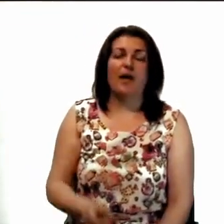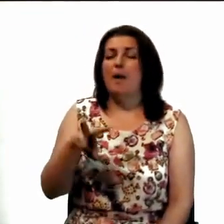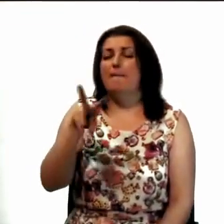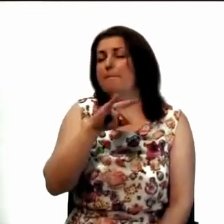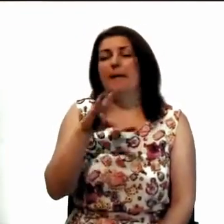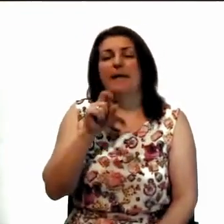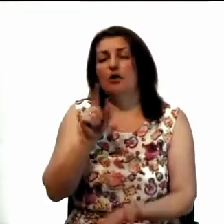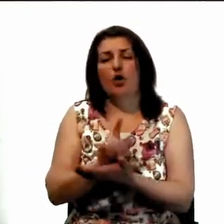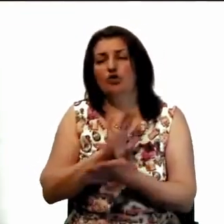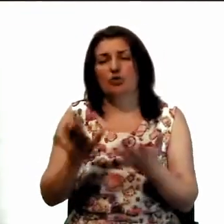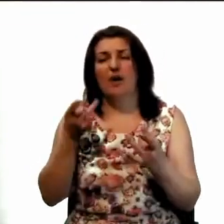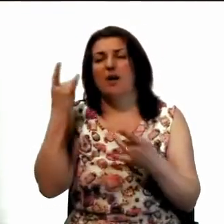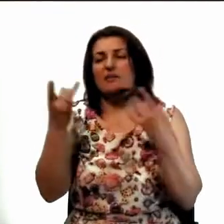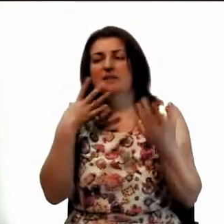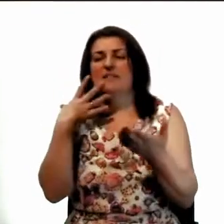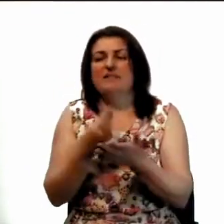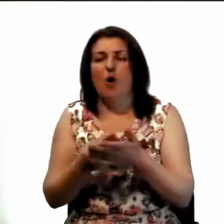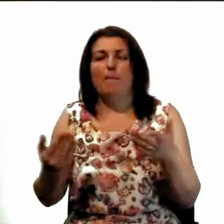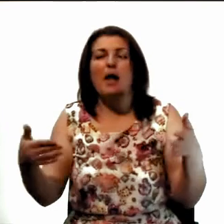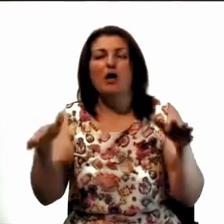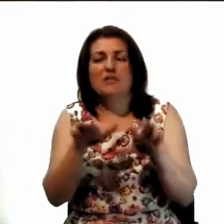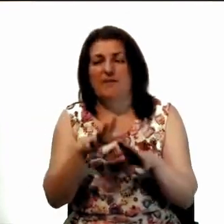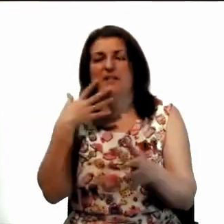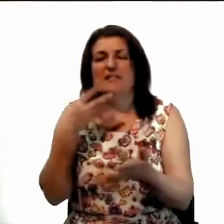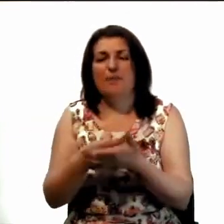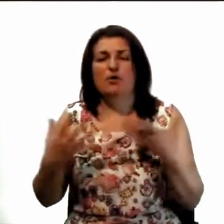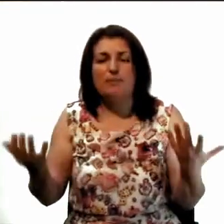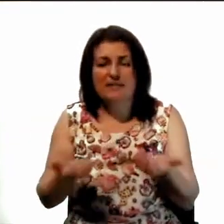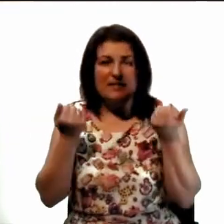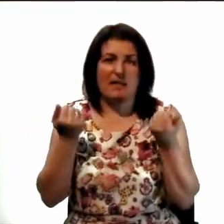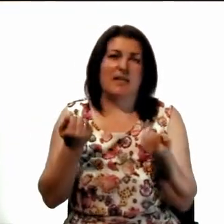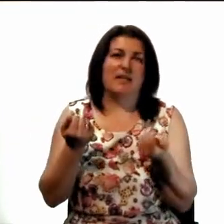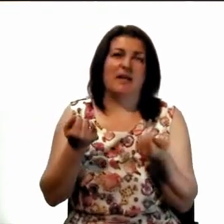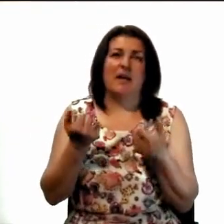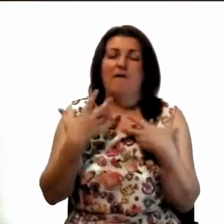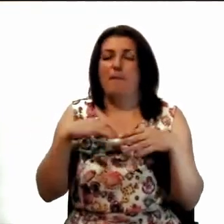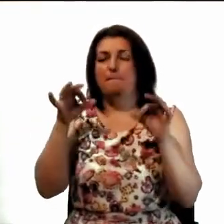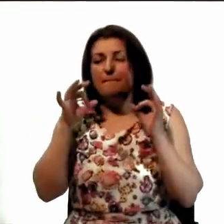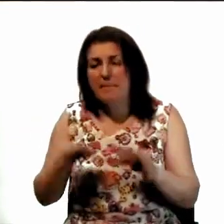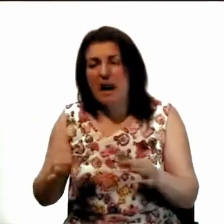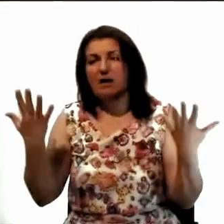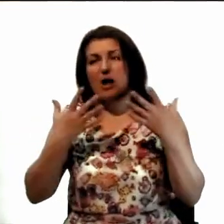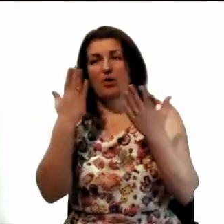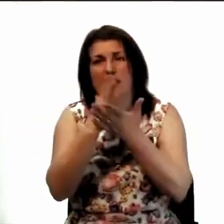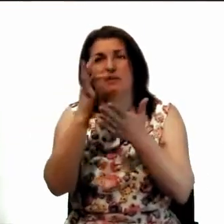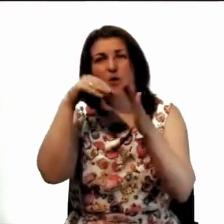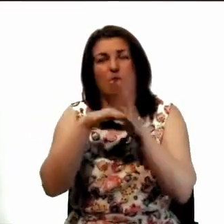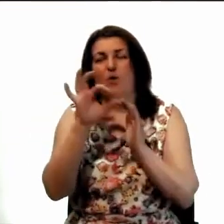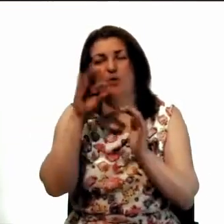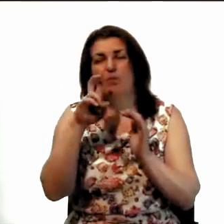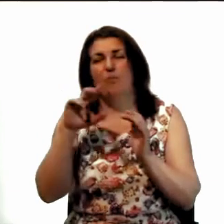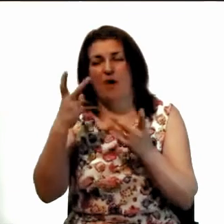Мы не должны расточить свое благословение, свое спасение, праведность, которая от Бога есть для